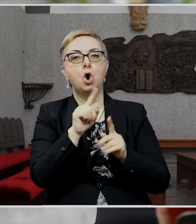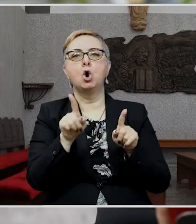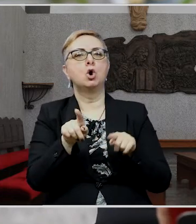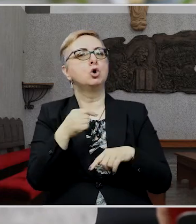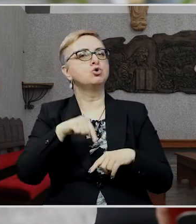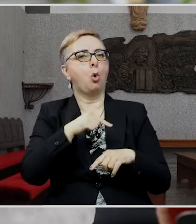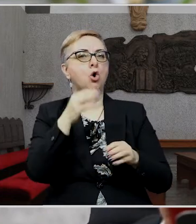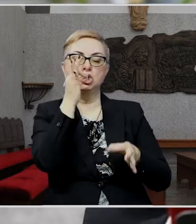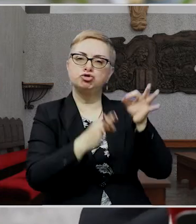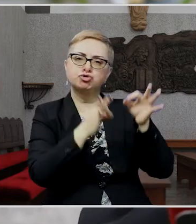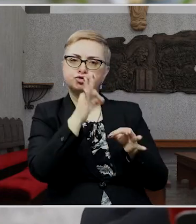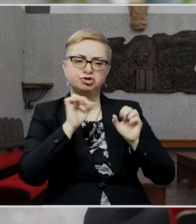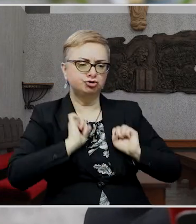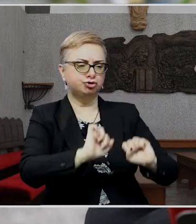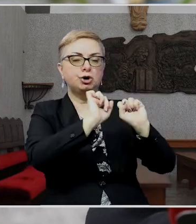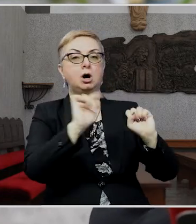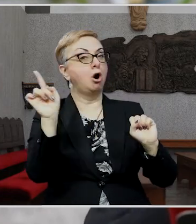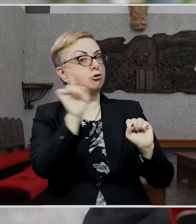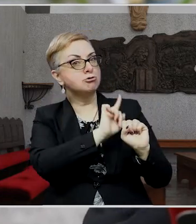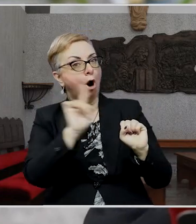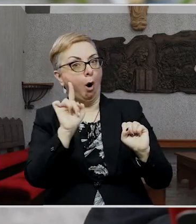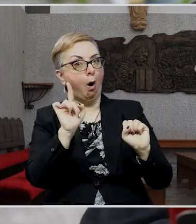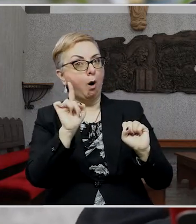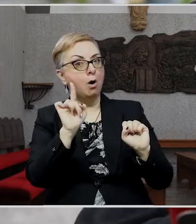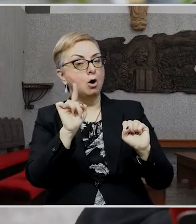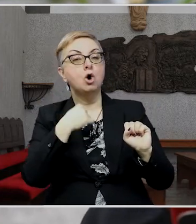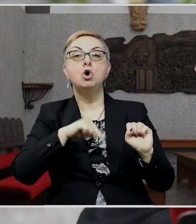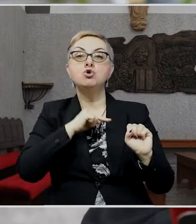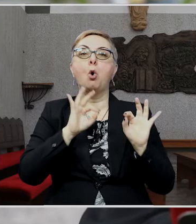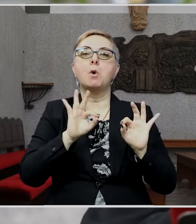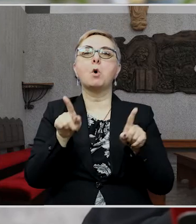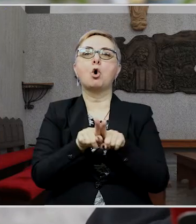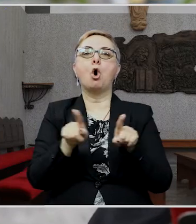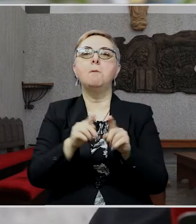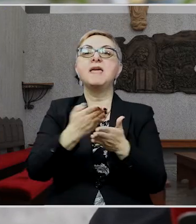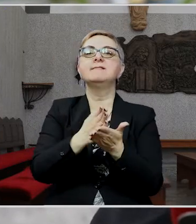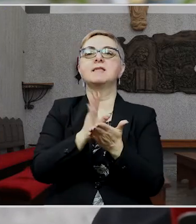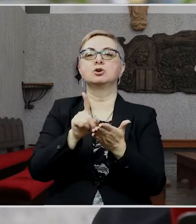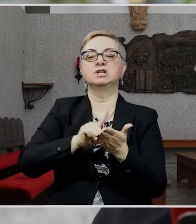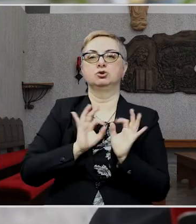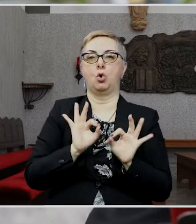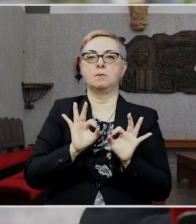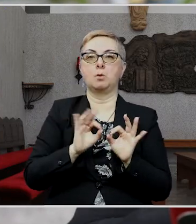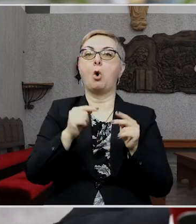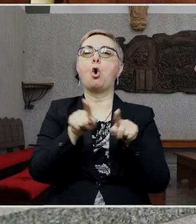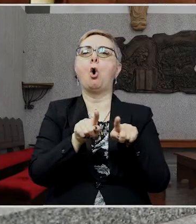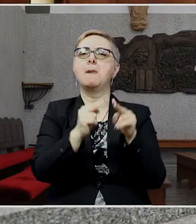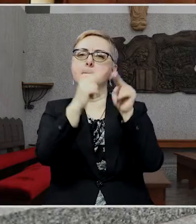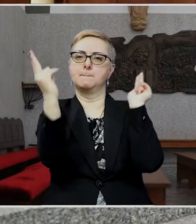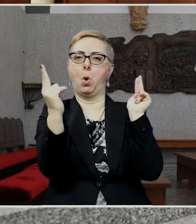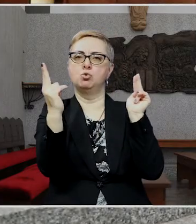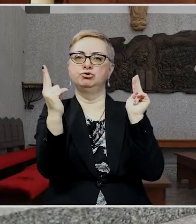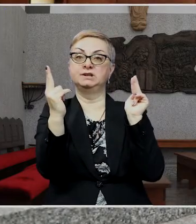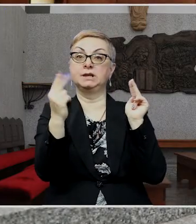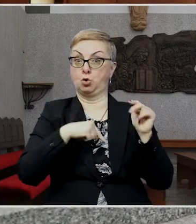non le dobbiamo rifiutare ma dobbiamo essere intercessori dei ponti e